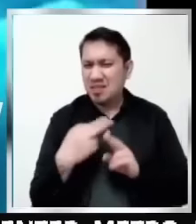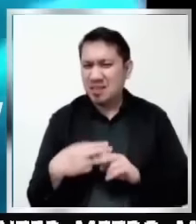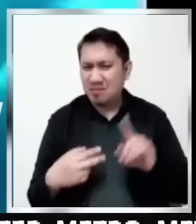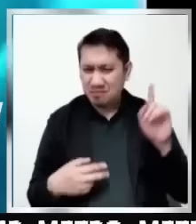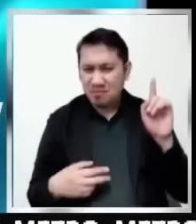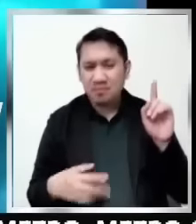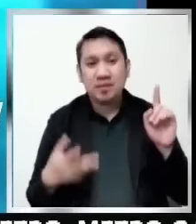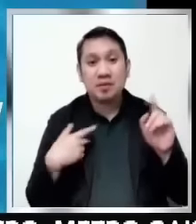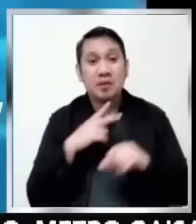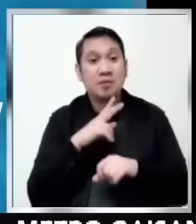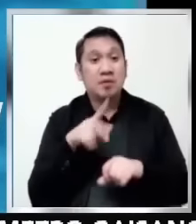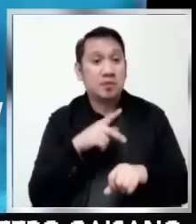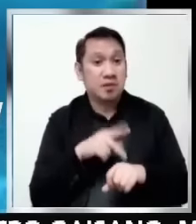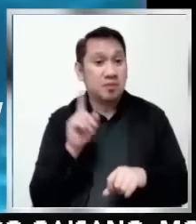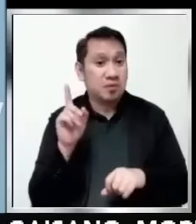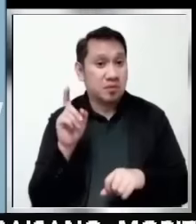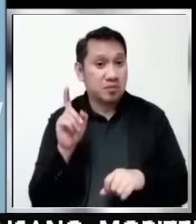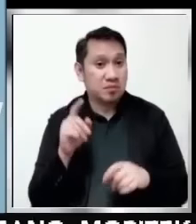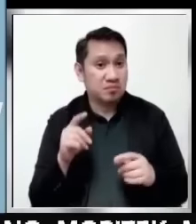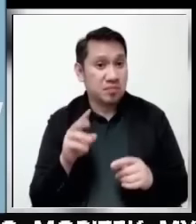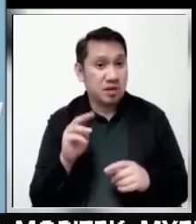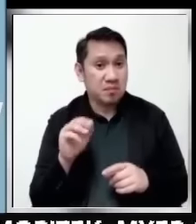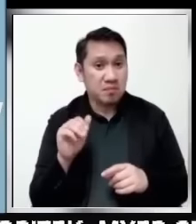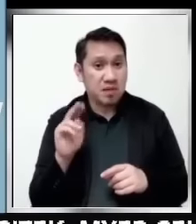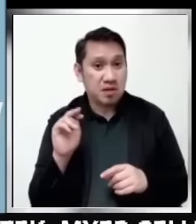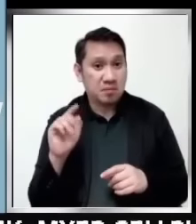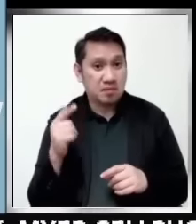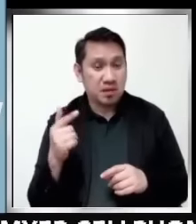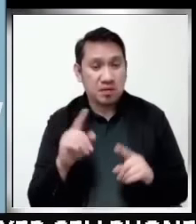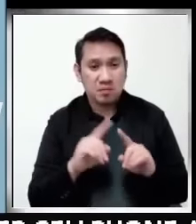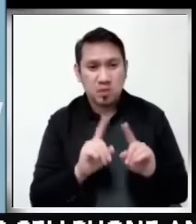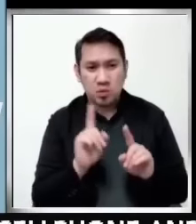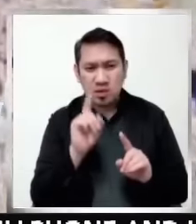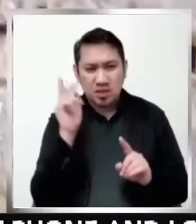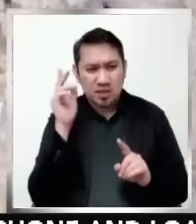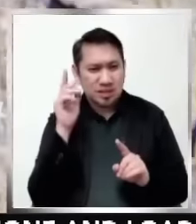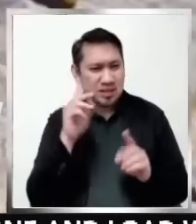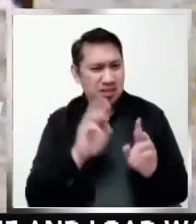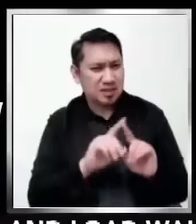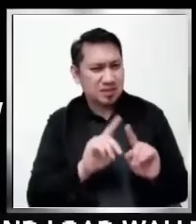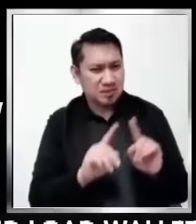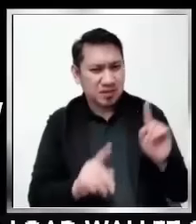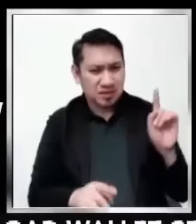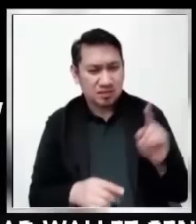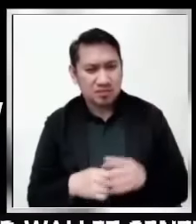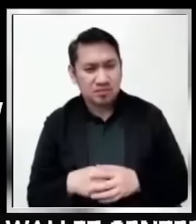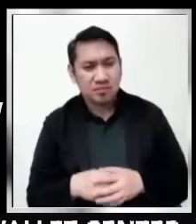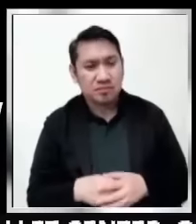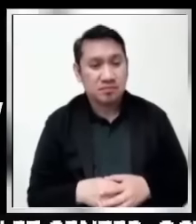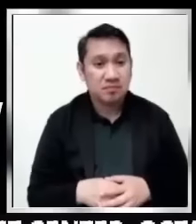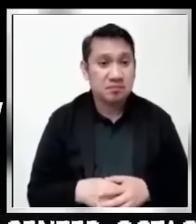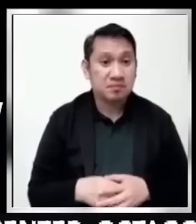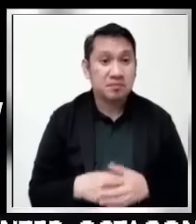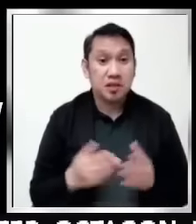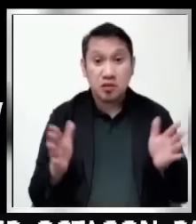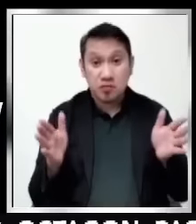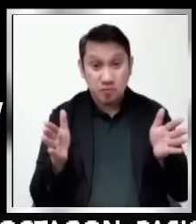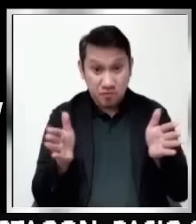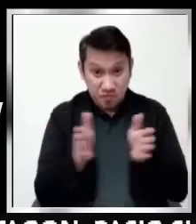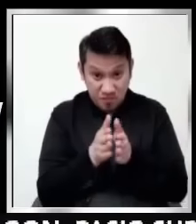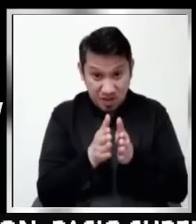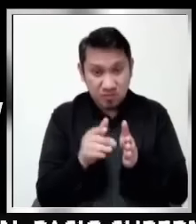naman ito sa tawag na mameng o Napoleon. Pero ano nga bang pinagkaiba ng mga Inistius bakunawa sa ibang mga wrasse? Ang napaka-flat na katawan ng mga Inistius